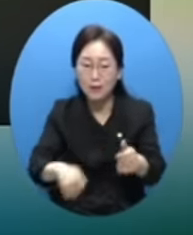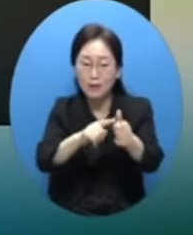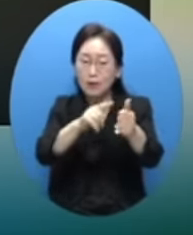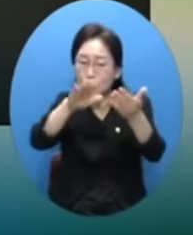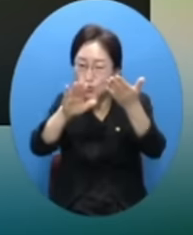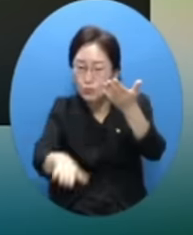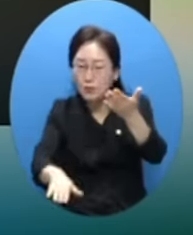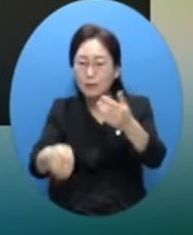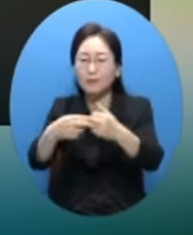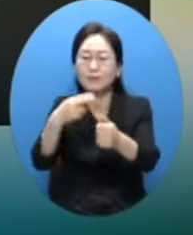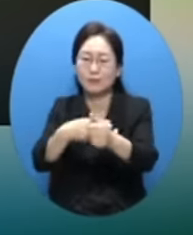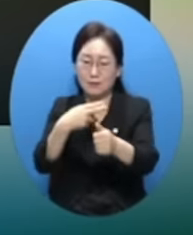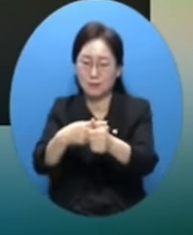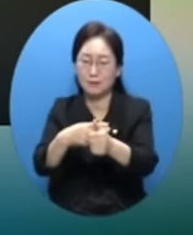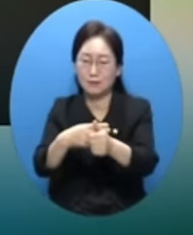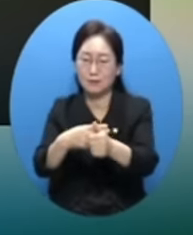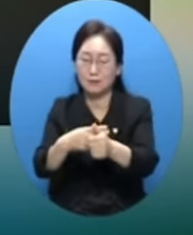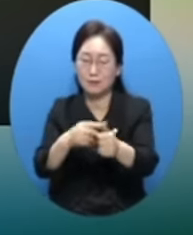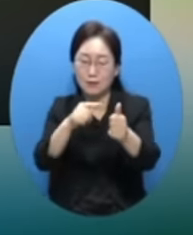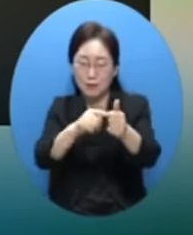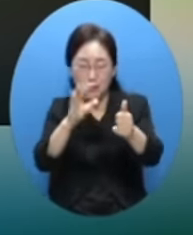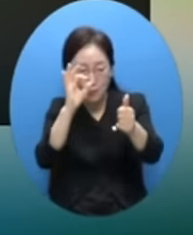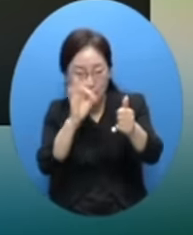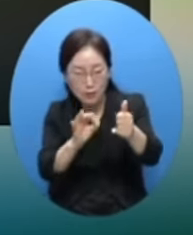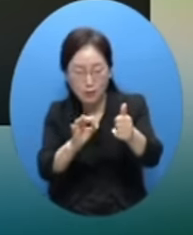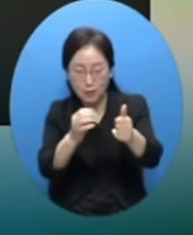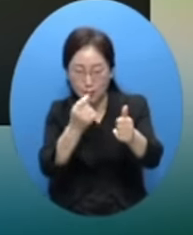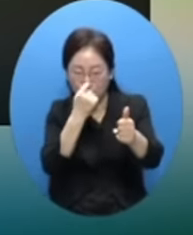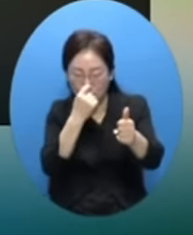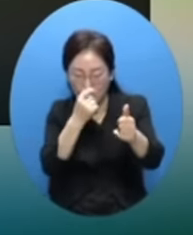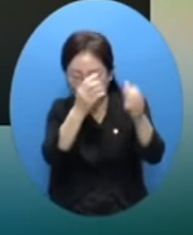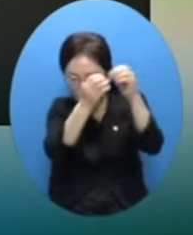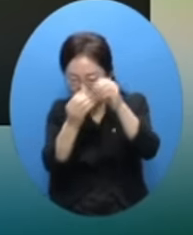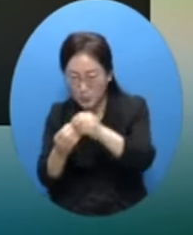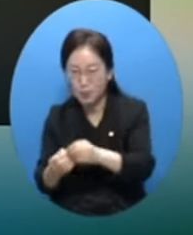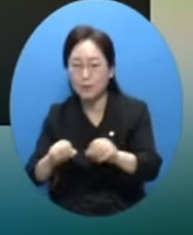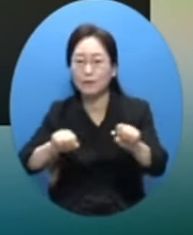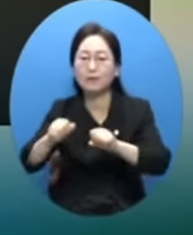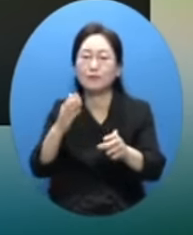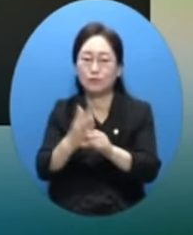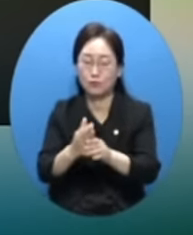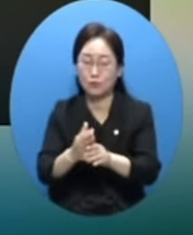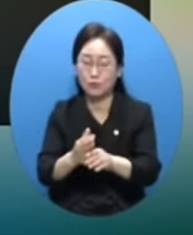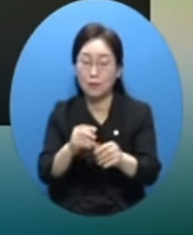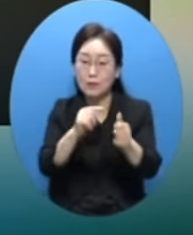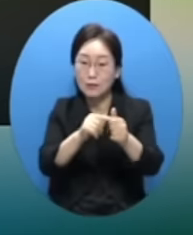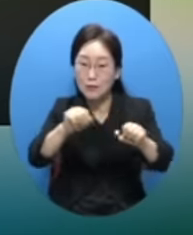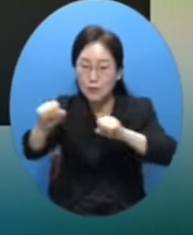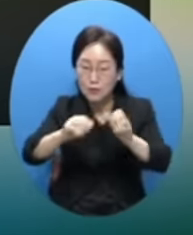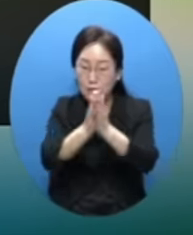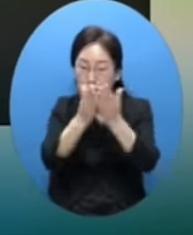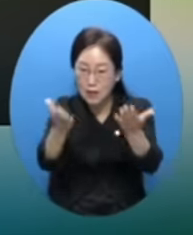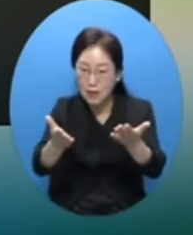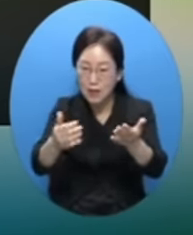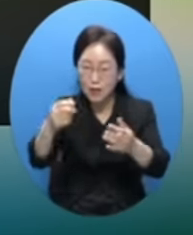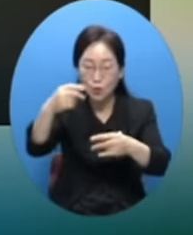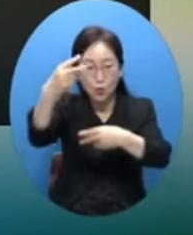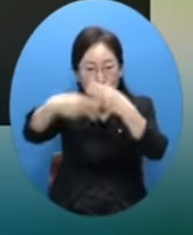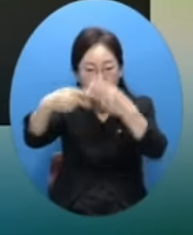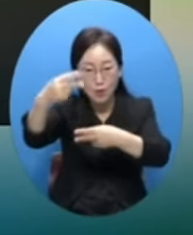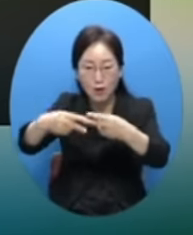의사들이 그의 삶을 이어서 계속 진행하고 있습니다. 그가 남긴 것들이 책으로 영화로 연극으로